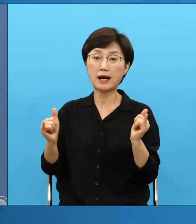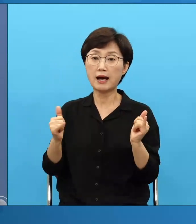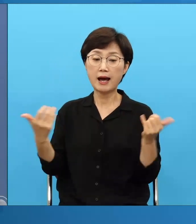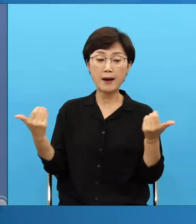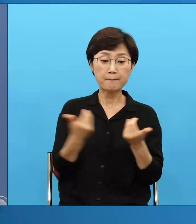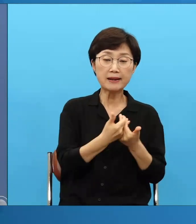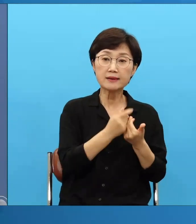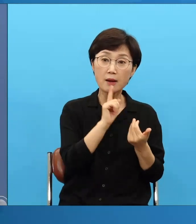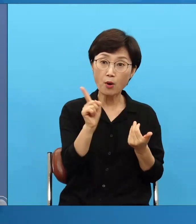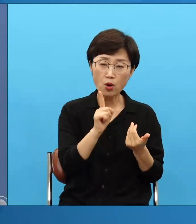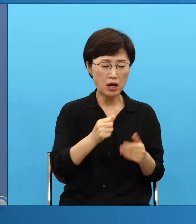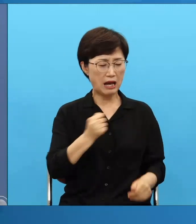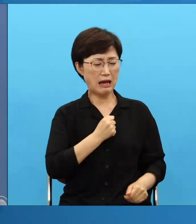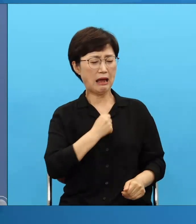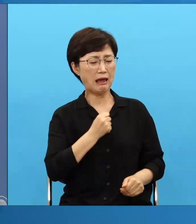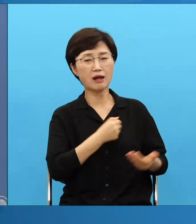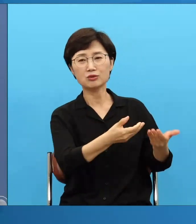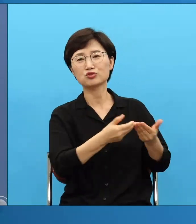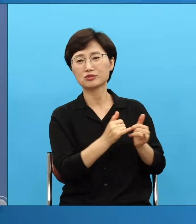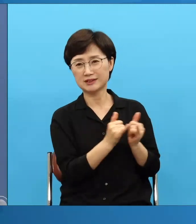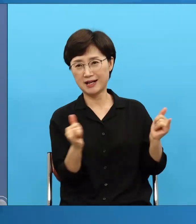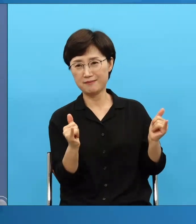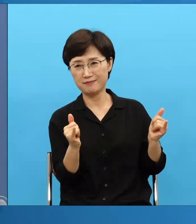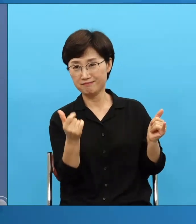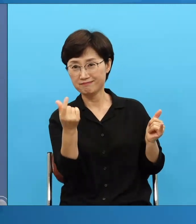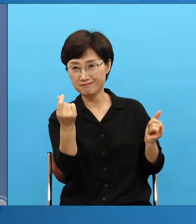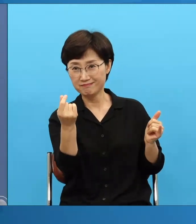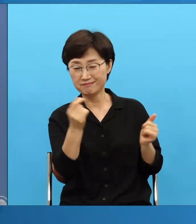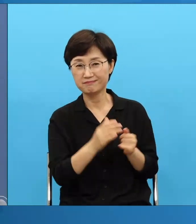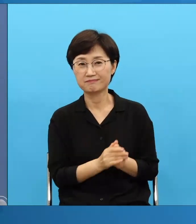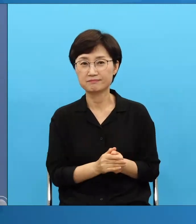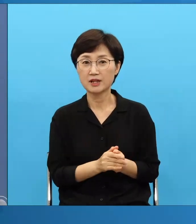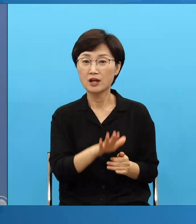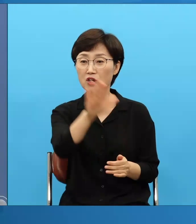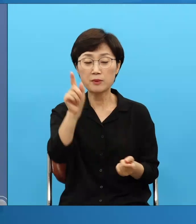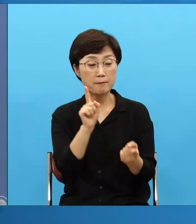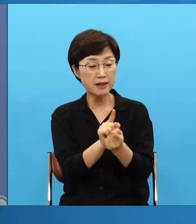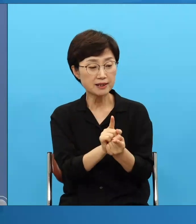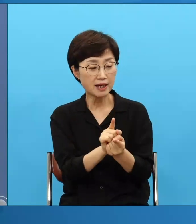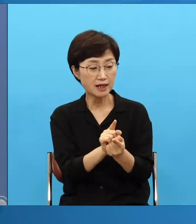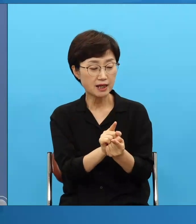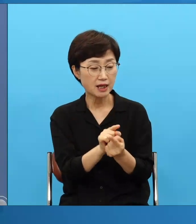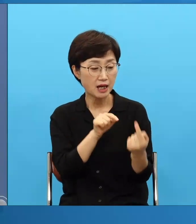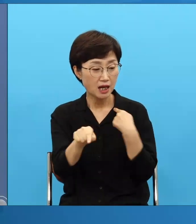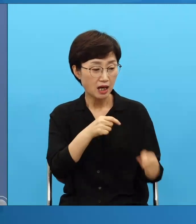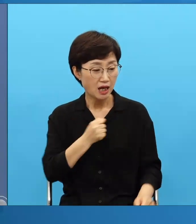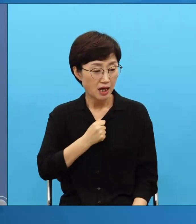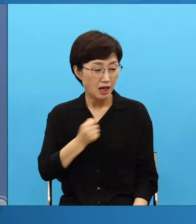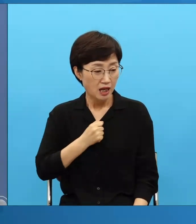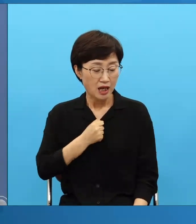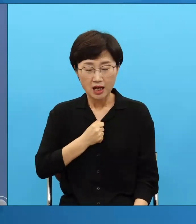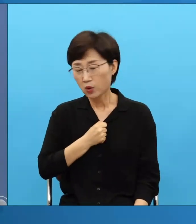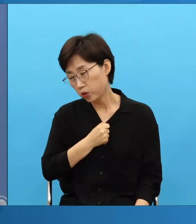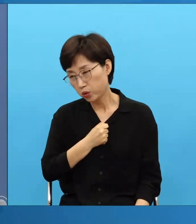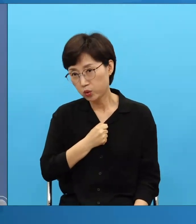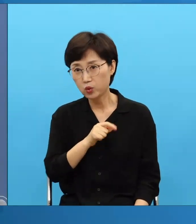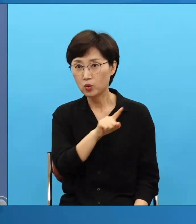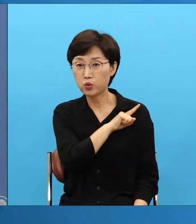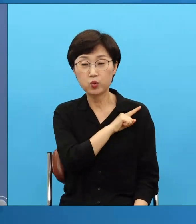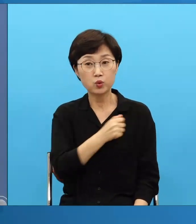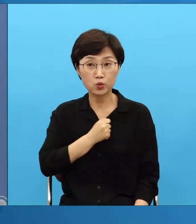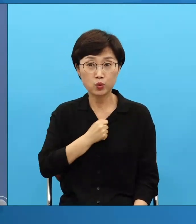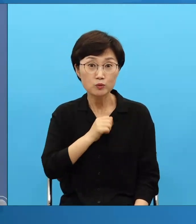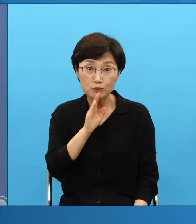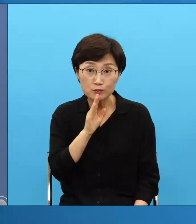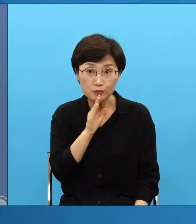who refreshes the 답답하게 하는 spirit? 자죠. It's someone who makes it complicated 여러분 and 제일 힘든 frustrated. 사람이 답답하게 하는 사람입니다. A 그렇죠? person that makes you really go and upsets you is